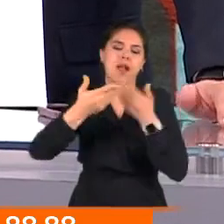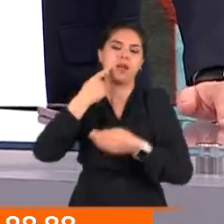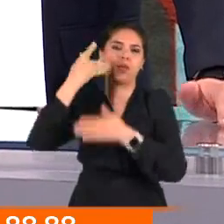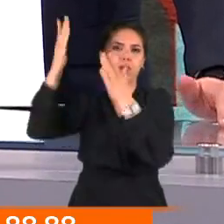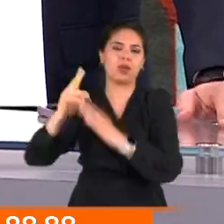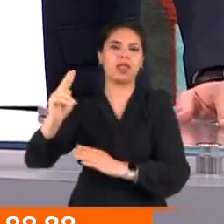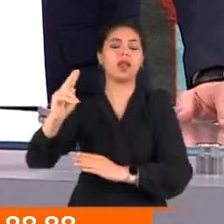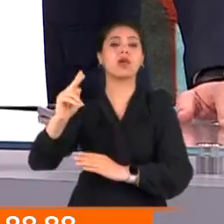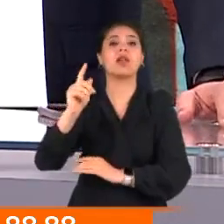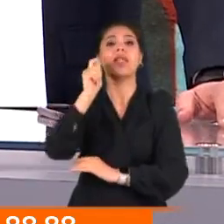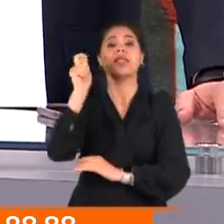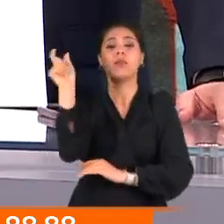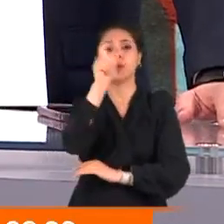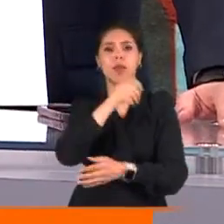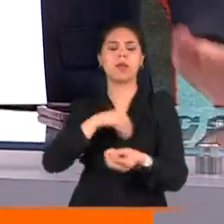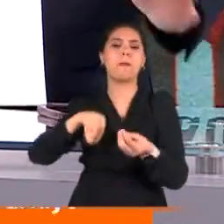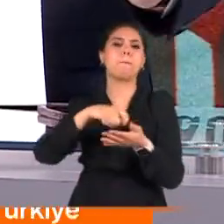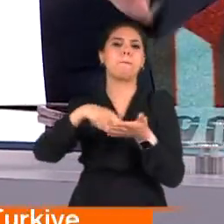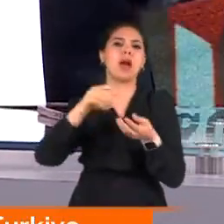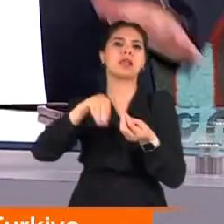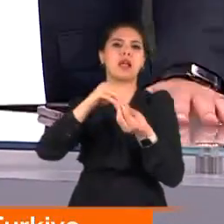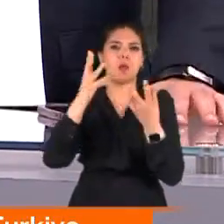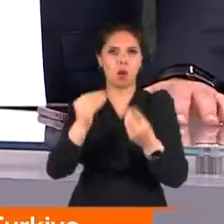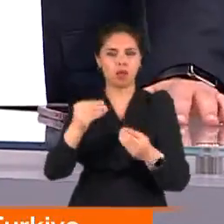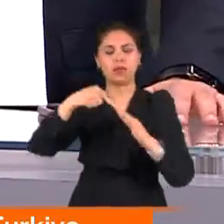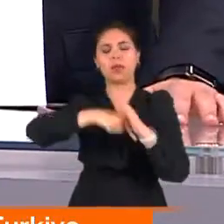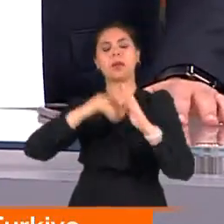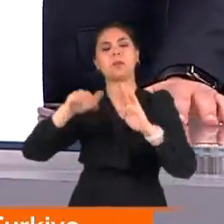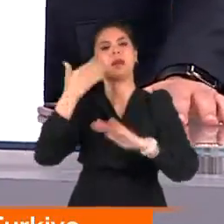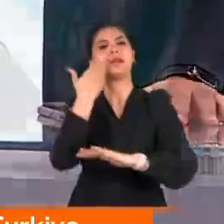Cumhurbaşkanı. Temmuz'da maaşlar artacak. Ayrıntıları birazdan ekranlarınıza getireceğiz.